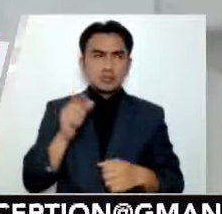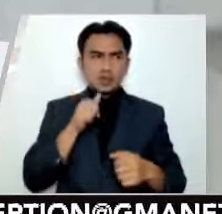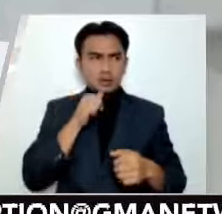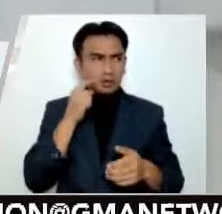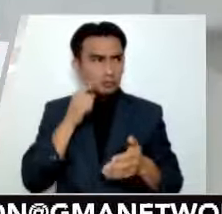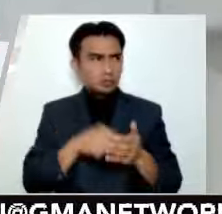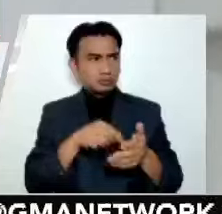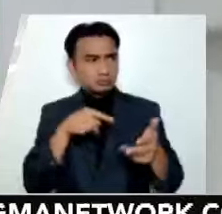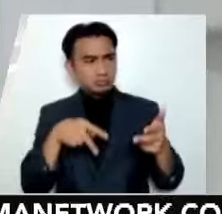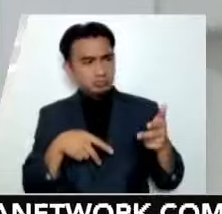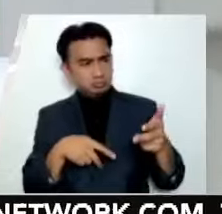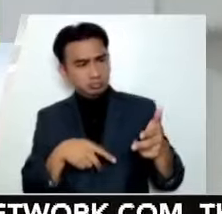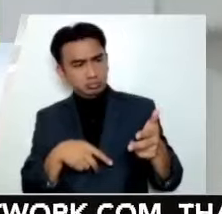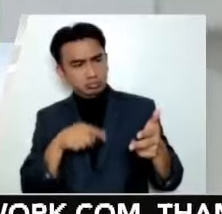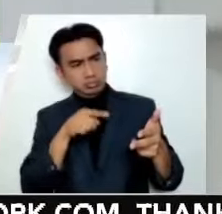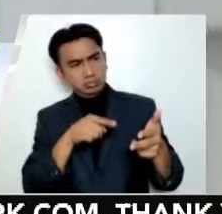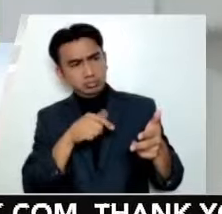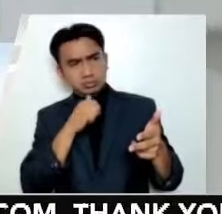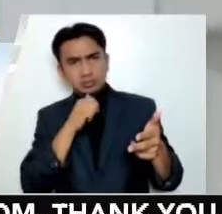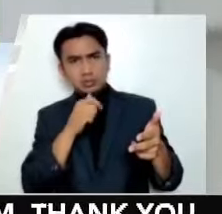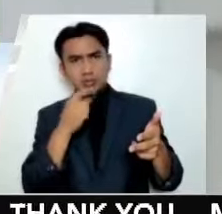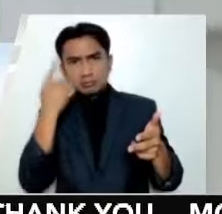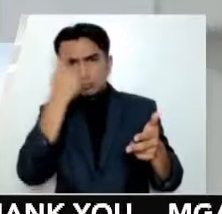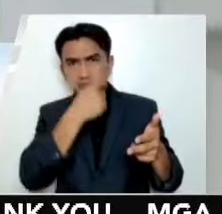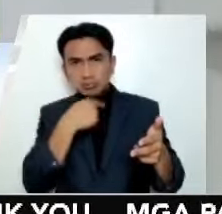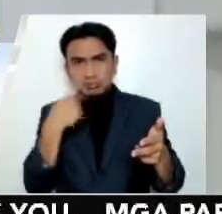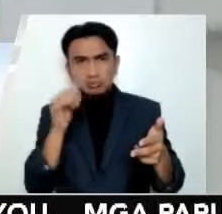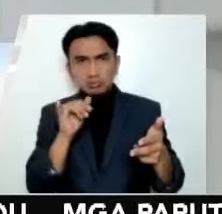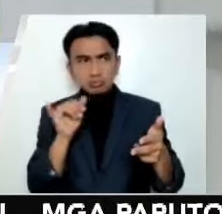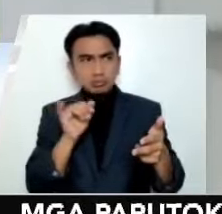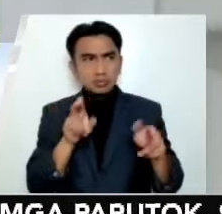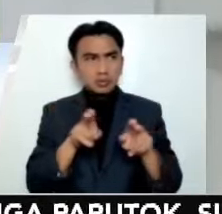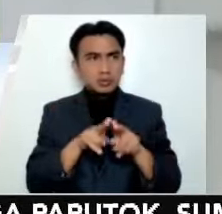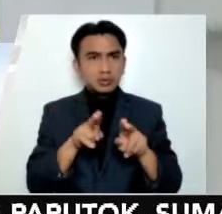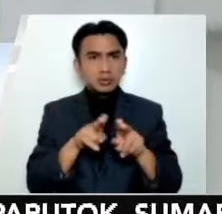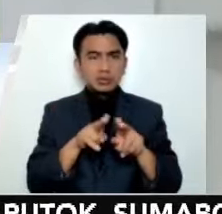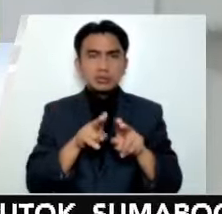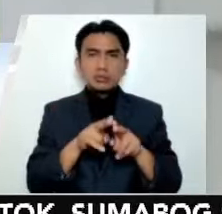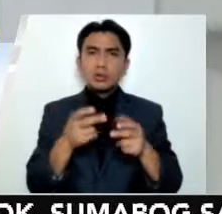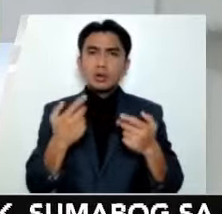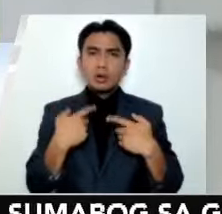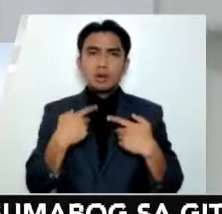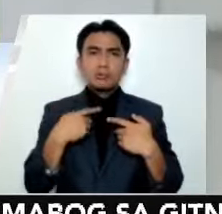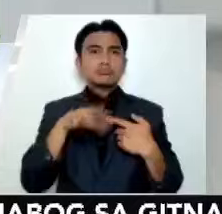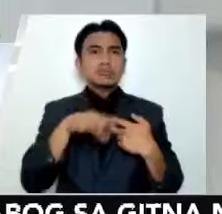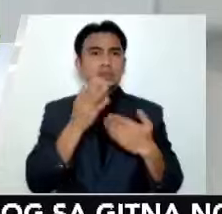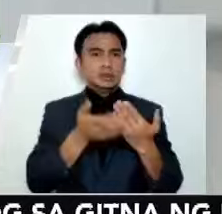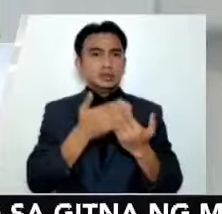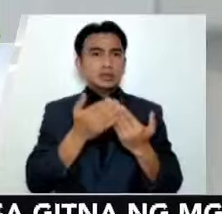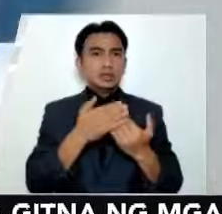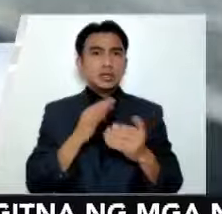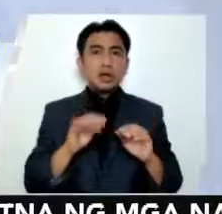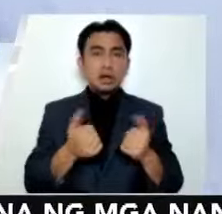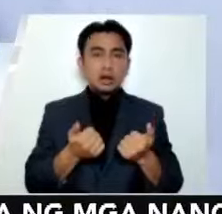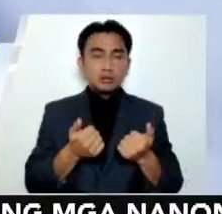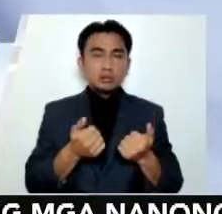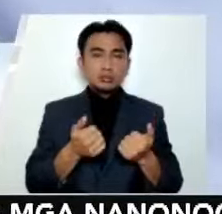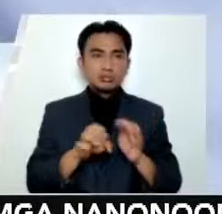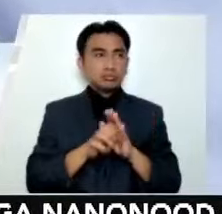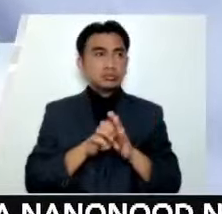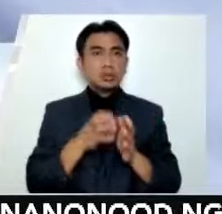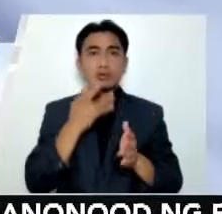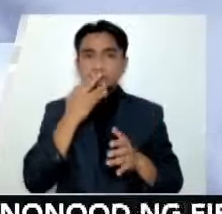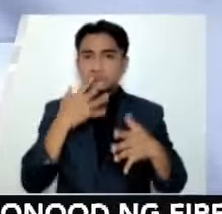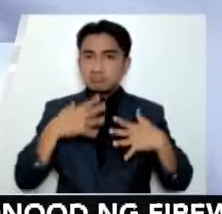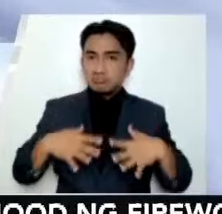hindi po siya mukhang rider. Like, normally kapag rider, ma-identify mo through kung ano yung color uniform. Sa gitna raw